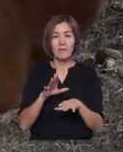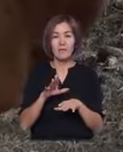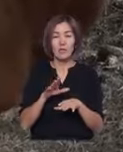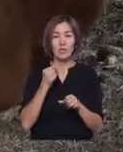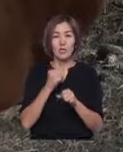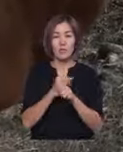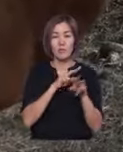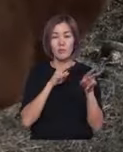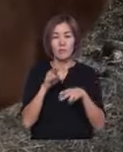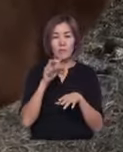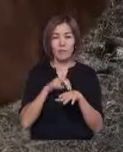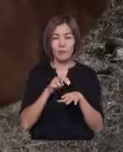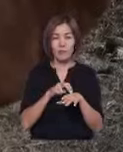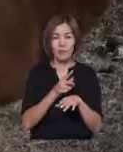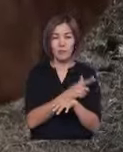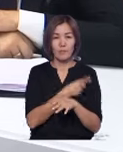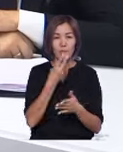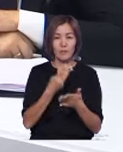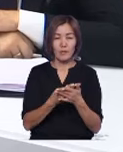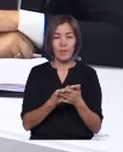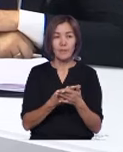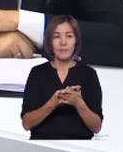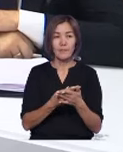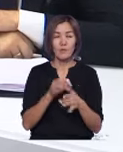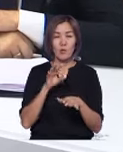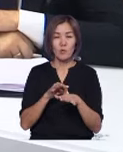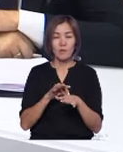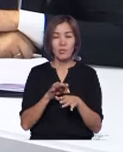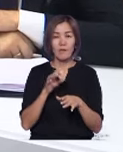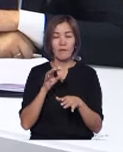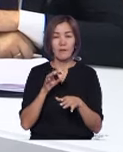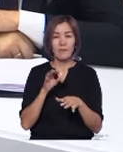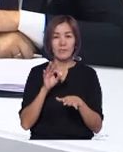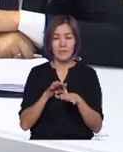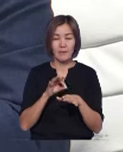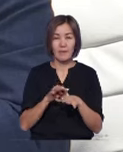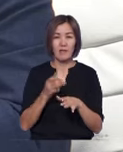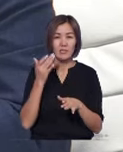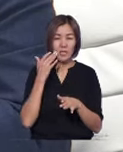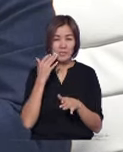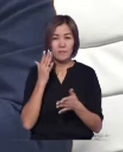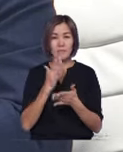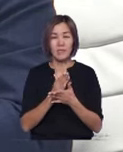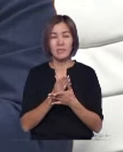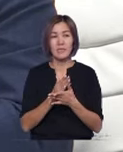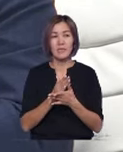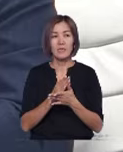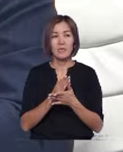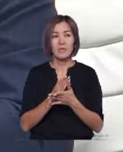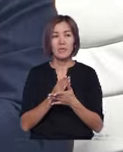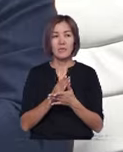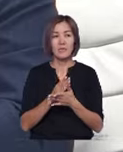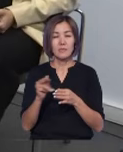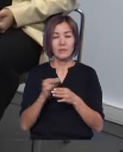под строгим наблюдением врачей. Специалисты уверяют, что кожаная форма заболевания является частым проявлением инфекции, и при